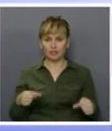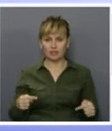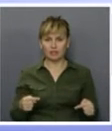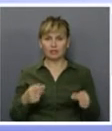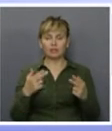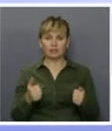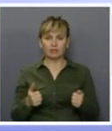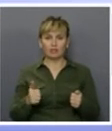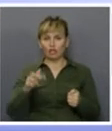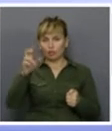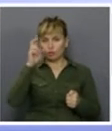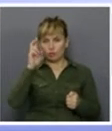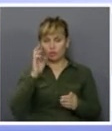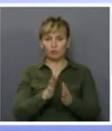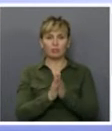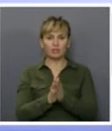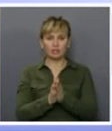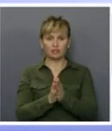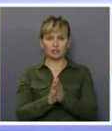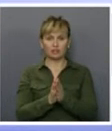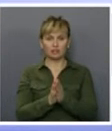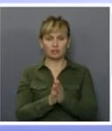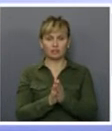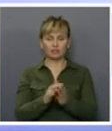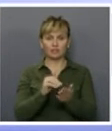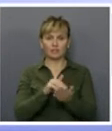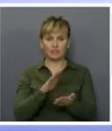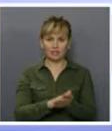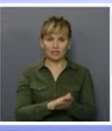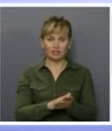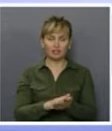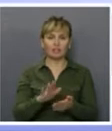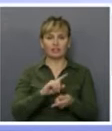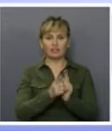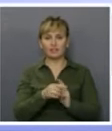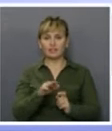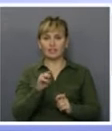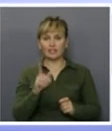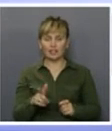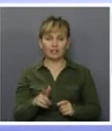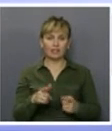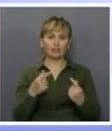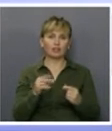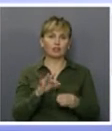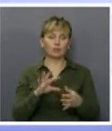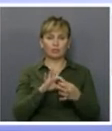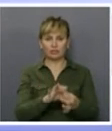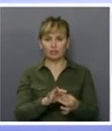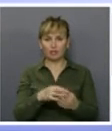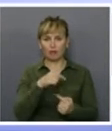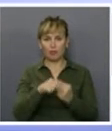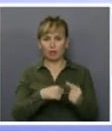да, государство попросило их синдексировать, зафиксировать ставки в тенге, где-то привязаться, допустим, к